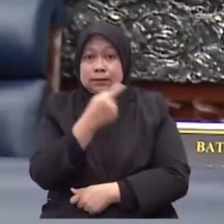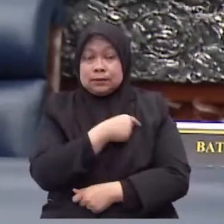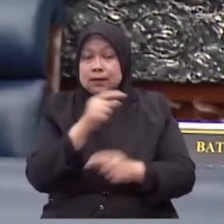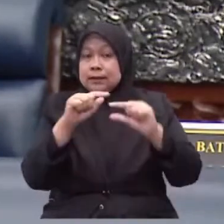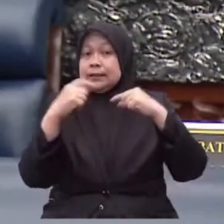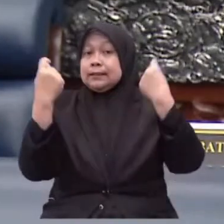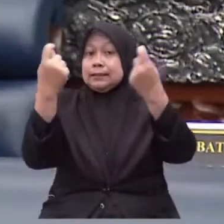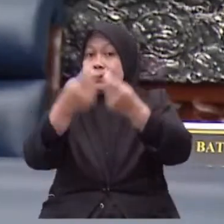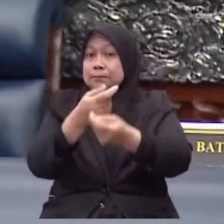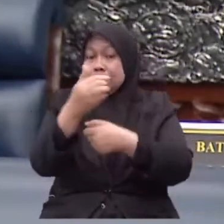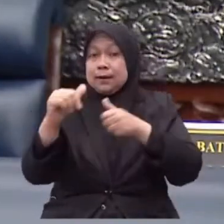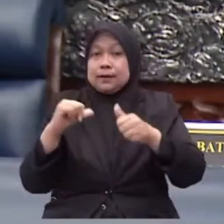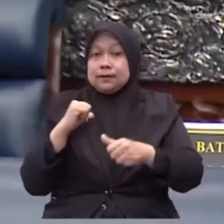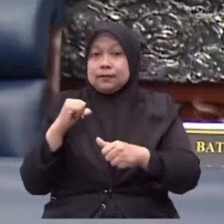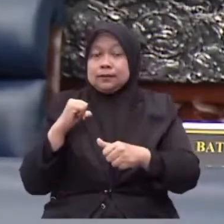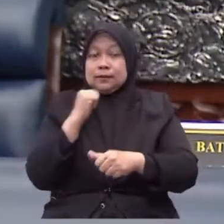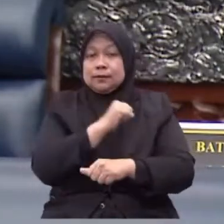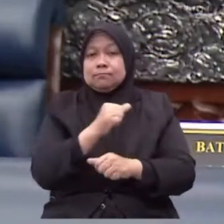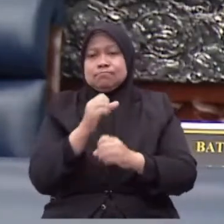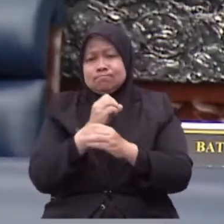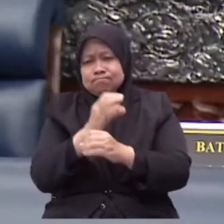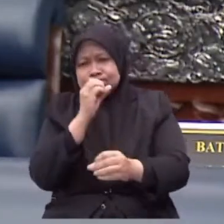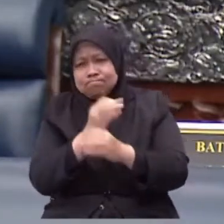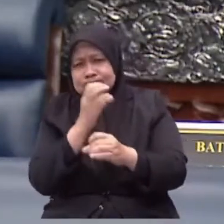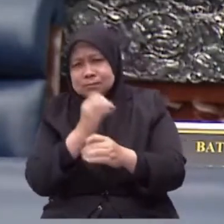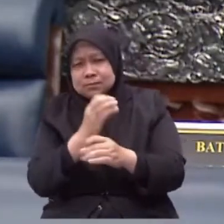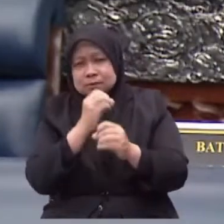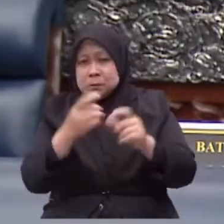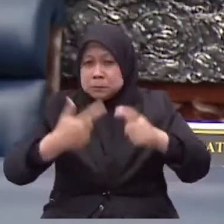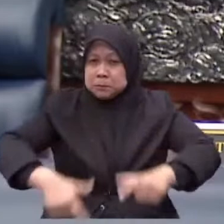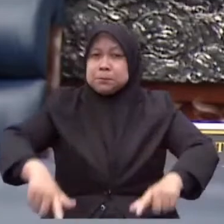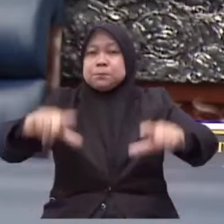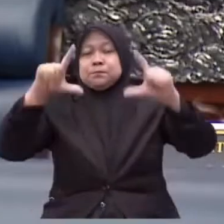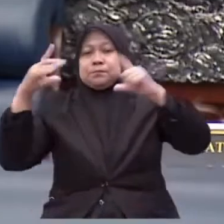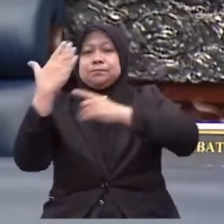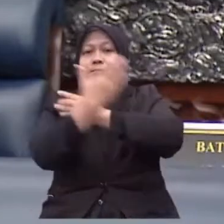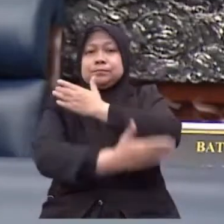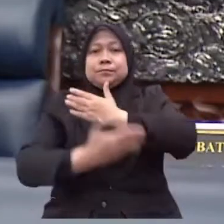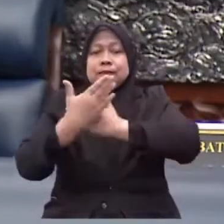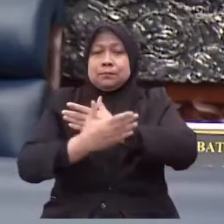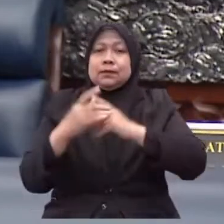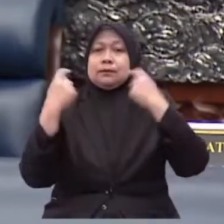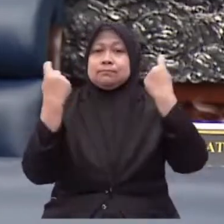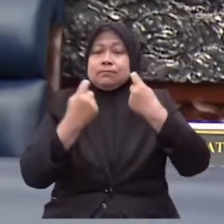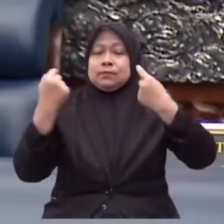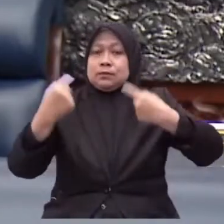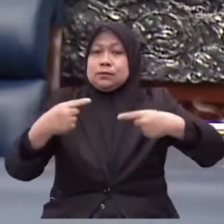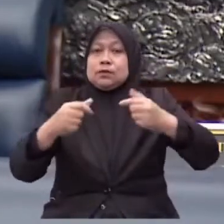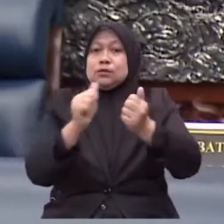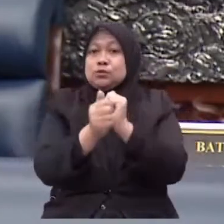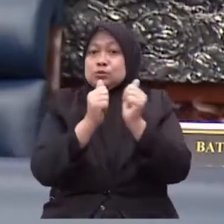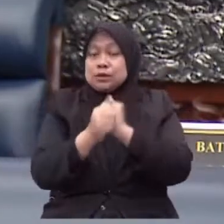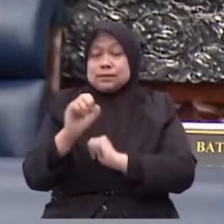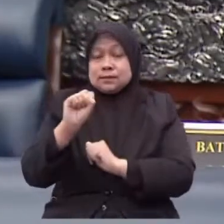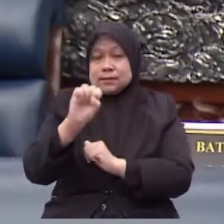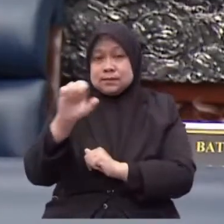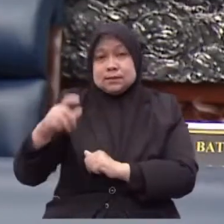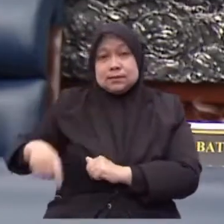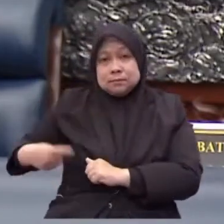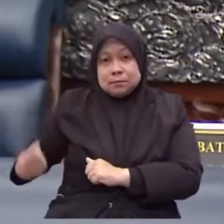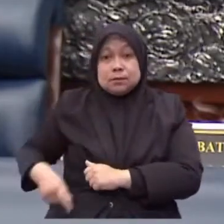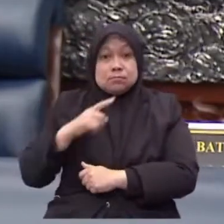sekumpulan etnik negara yang telah berhempas pulas mengharumkan nama negara pada kemasya suka sih Kamboja yang lepas